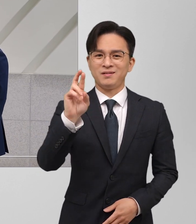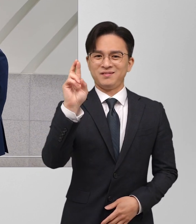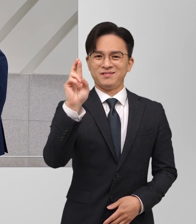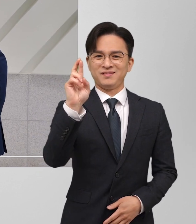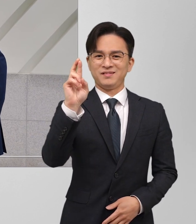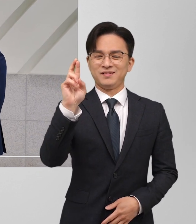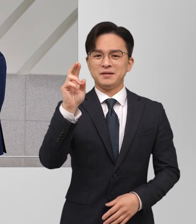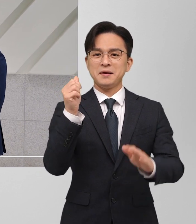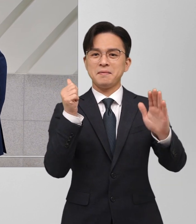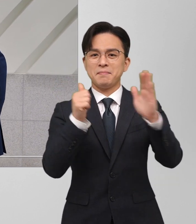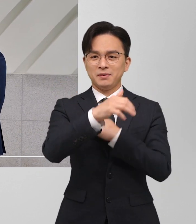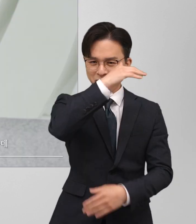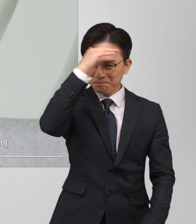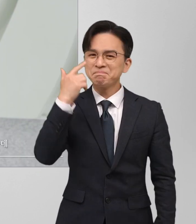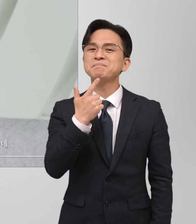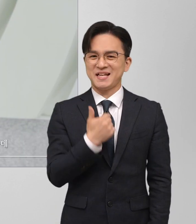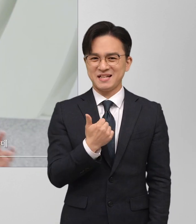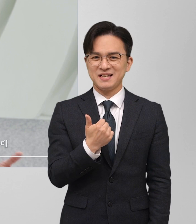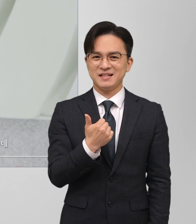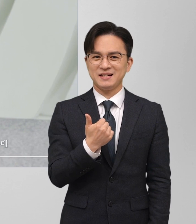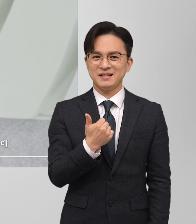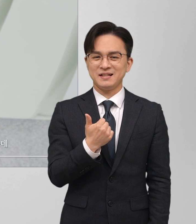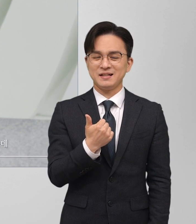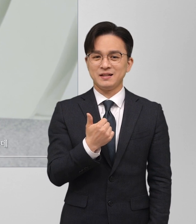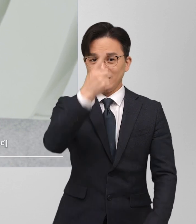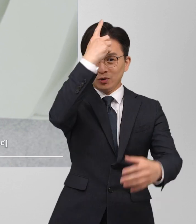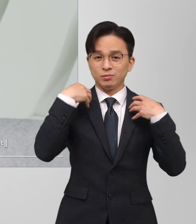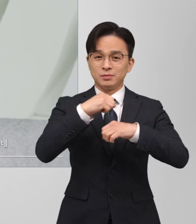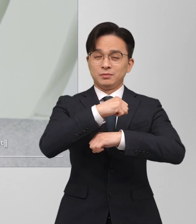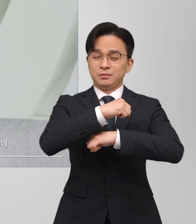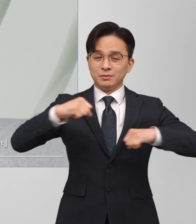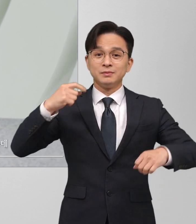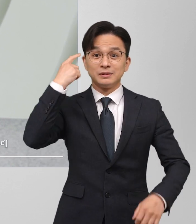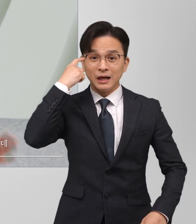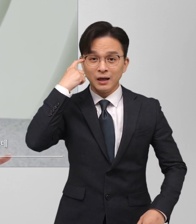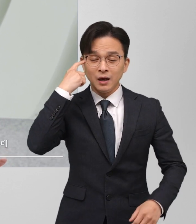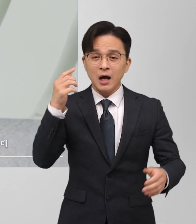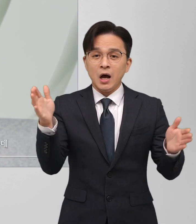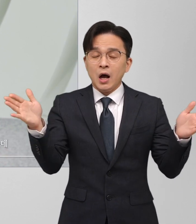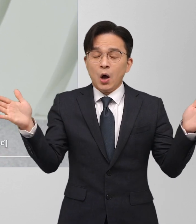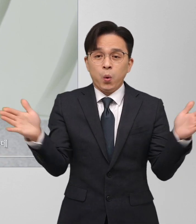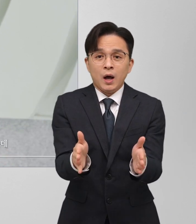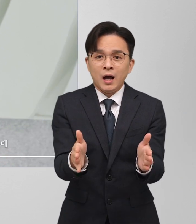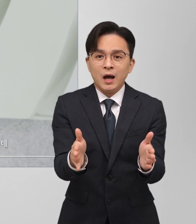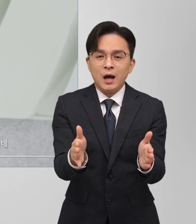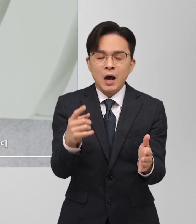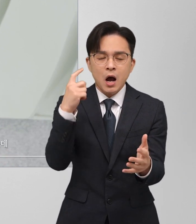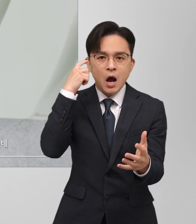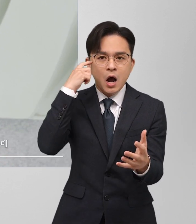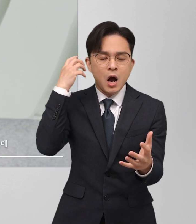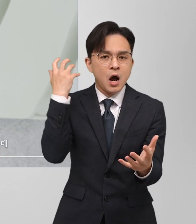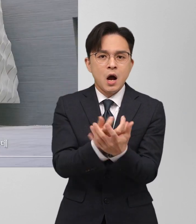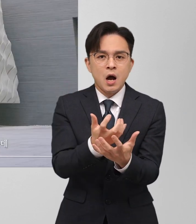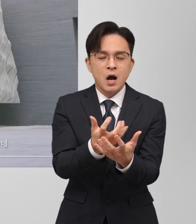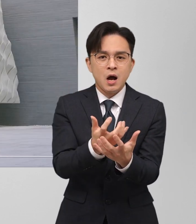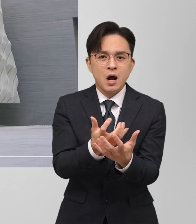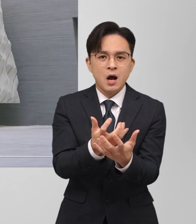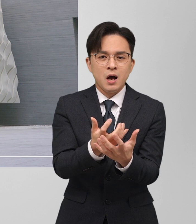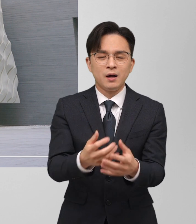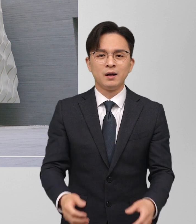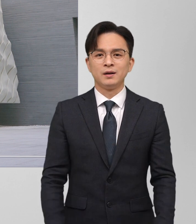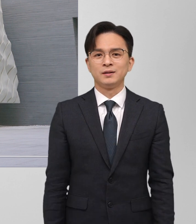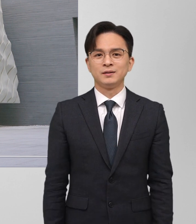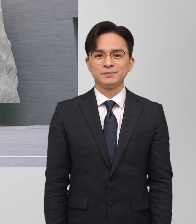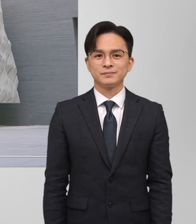건물을 구경했었거든요. 네. 이 정부일 수 있나 싶을 어. 정도로 굉장히 좀 열악한 환경이지 않았나 싶은데